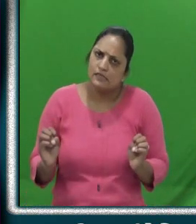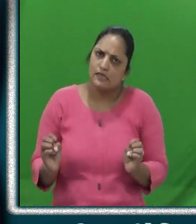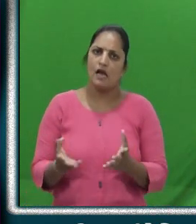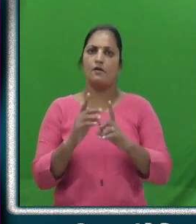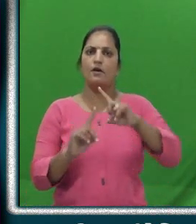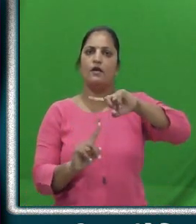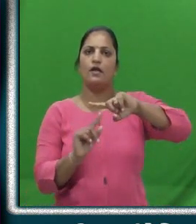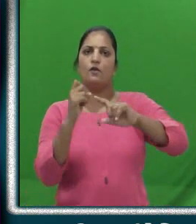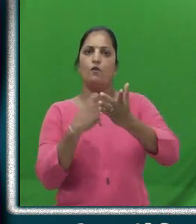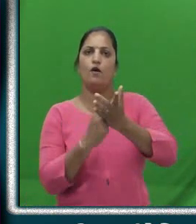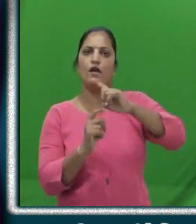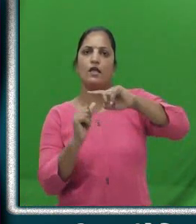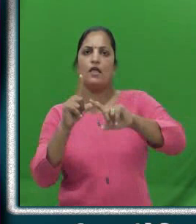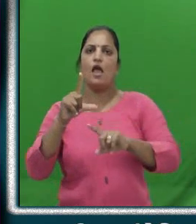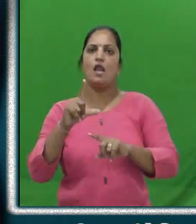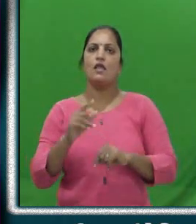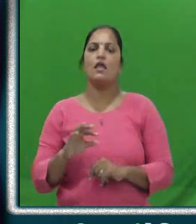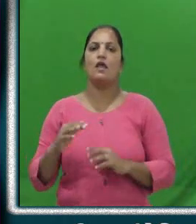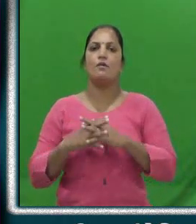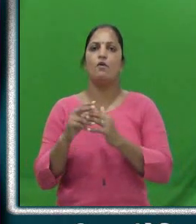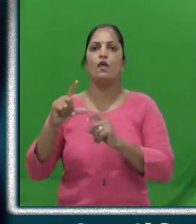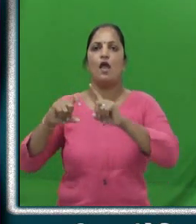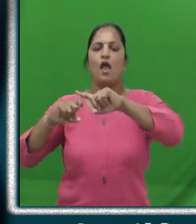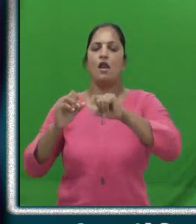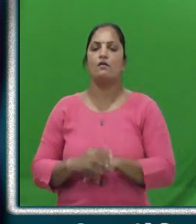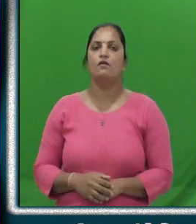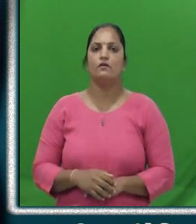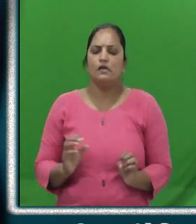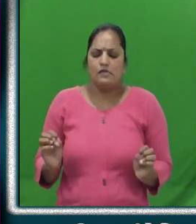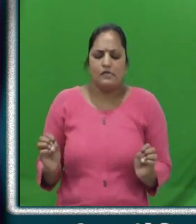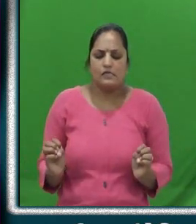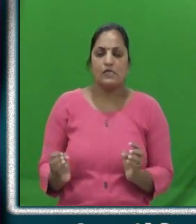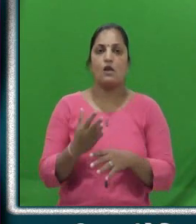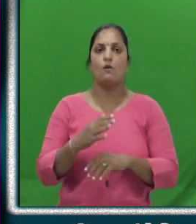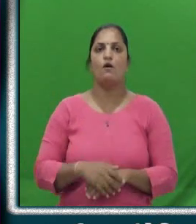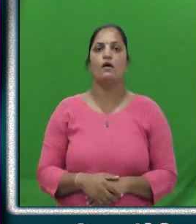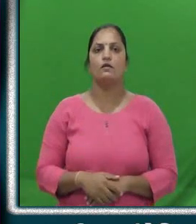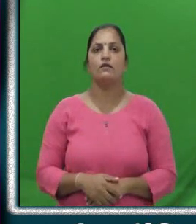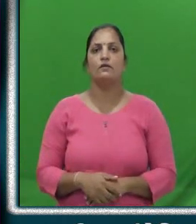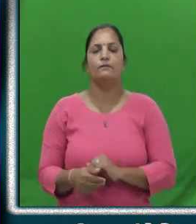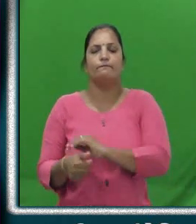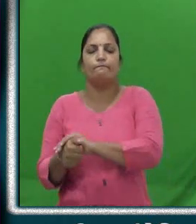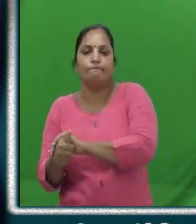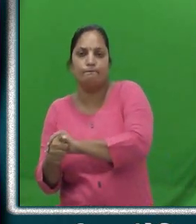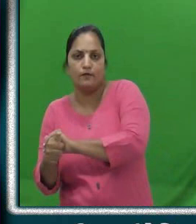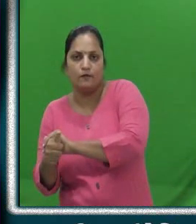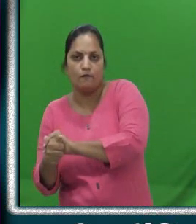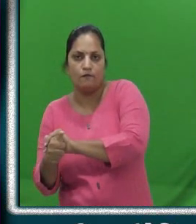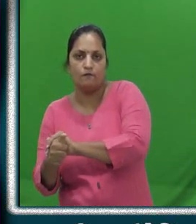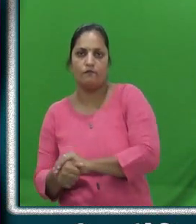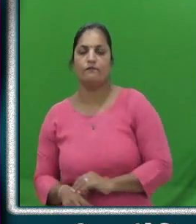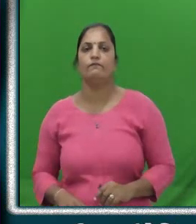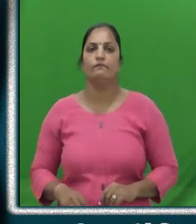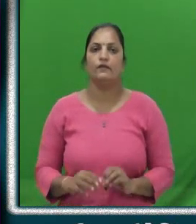બિગિનિંગ વિથ ધ ટર્ટલ વોક આમ ટર્ટલ વોક બિગિનિંગ એટલે શરૂઆત કરવી એટલે સ્ટાર્ટિંગ